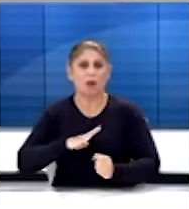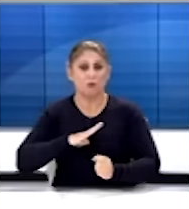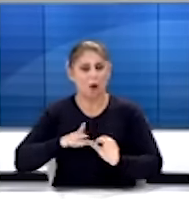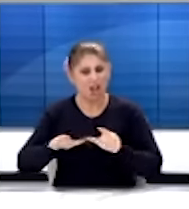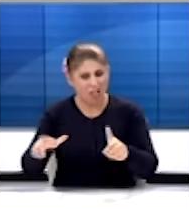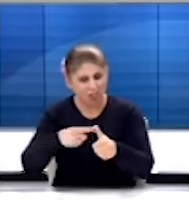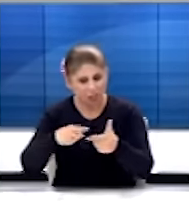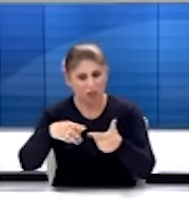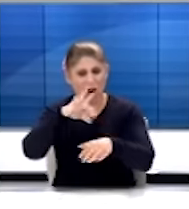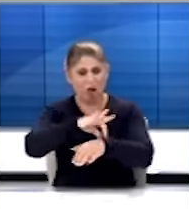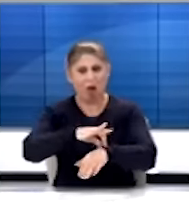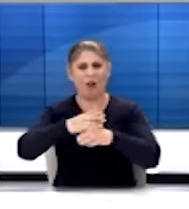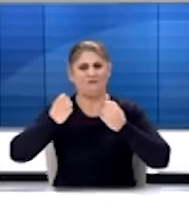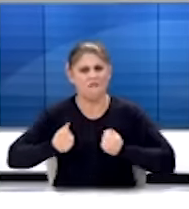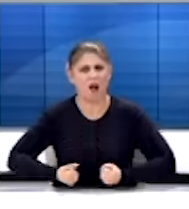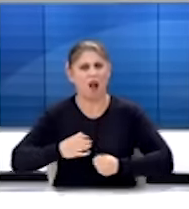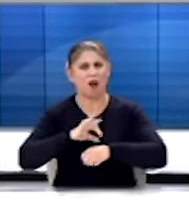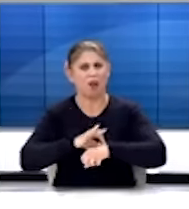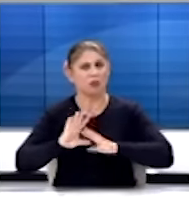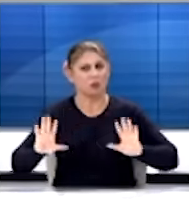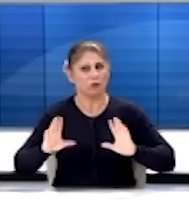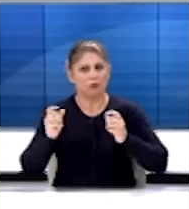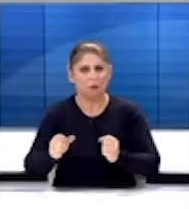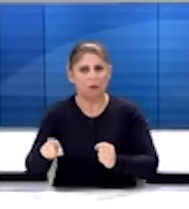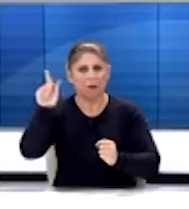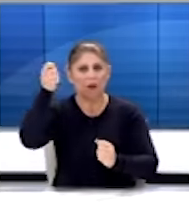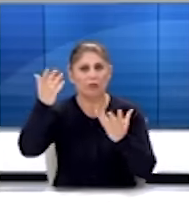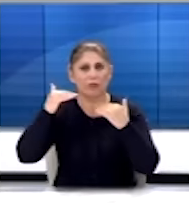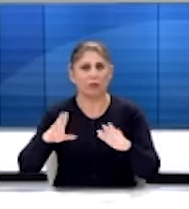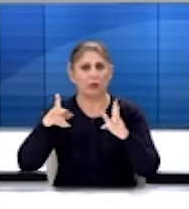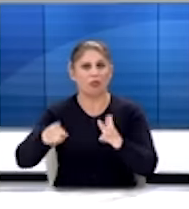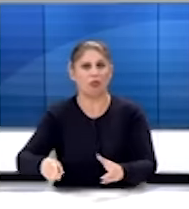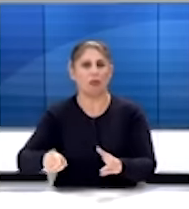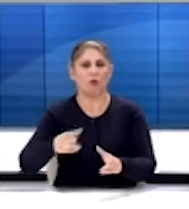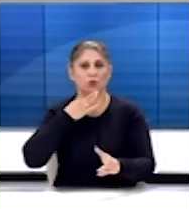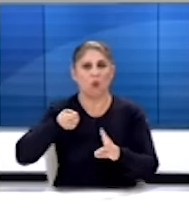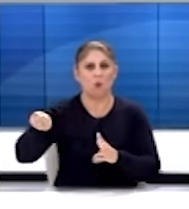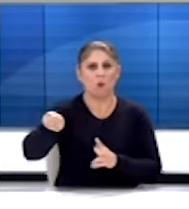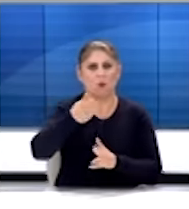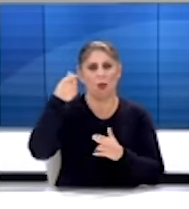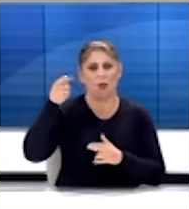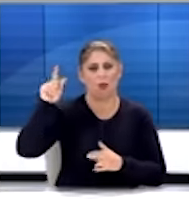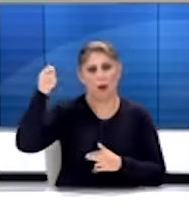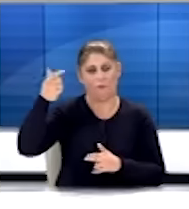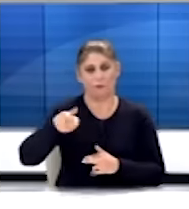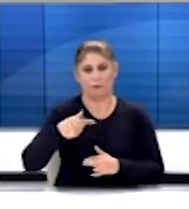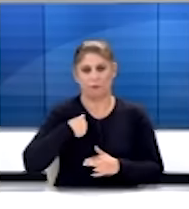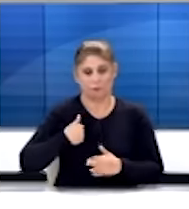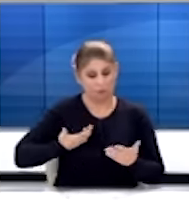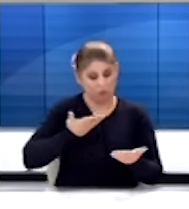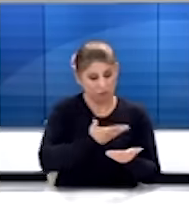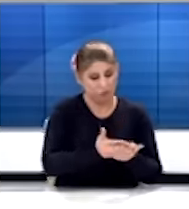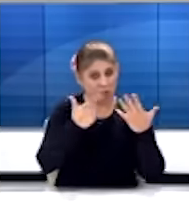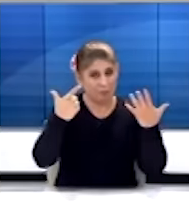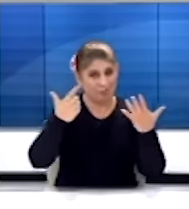σας είναι άλλες, τις ανέλησα στην πρωτολογία μου. Σας επαναλαμβάνουμε όμως με 7 προτάσεις τι είναι αυτό που πρέπει να